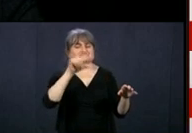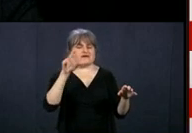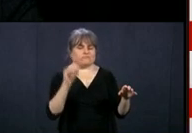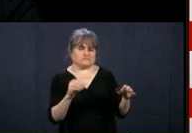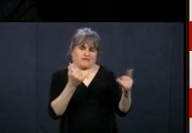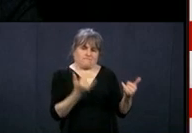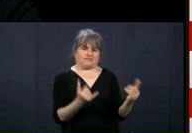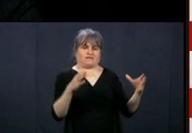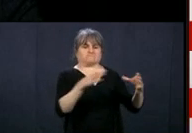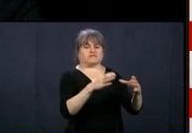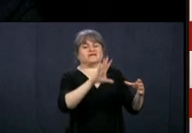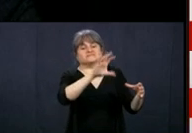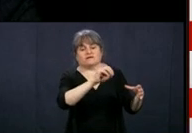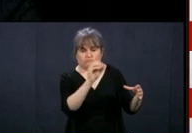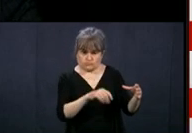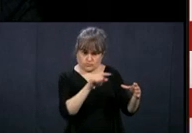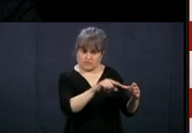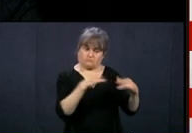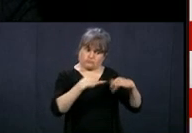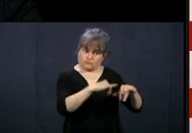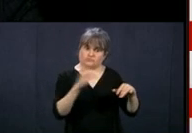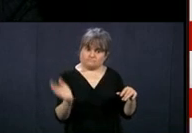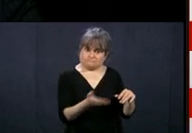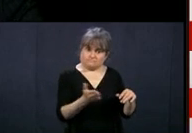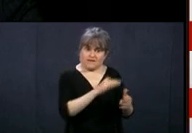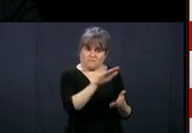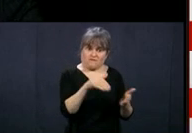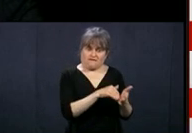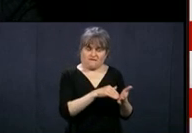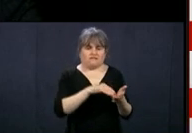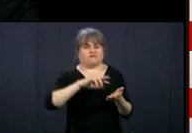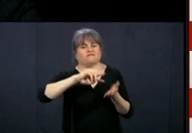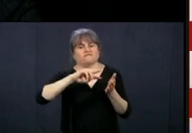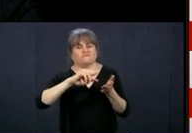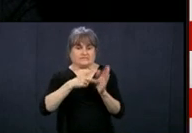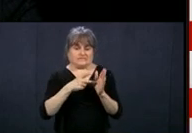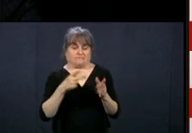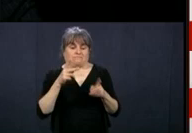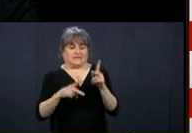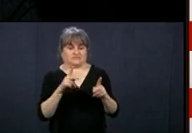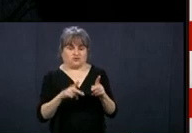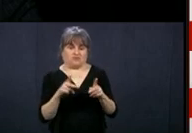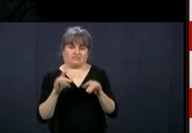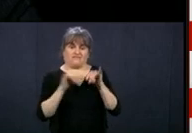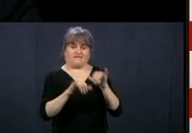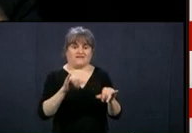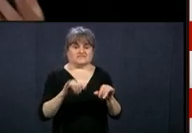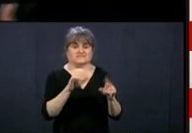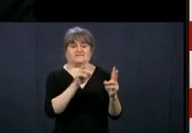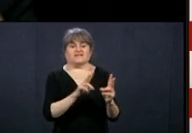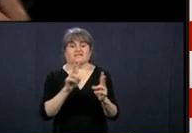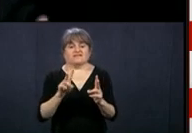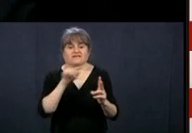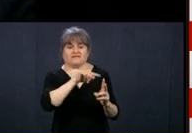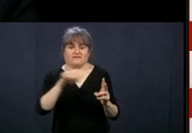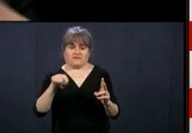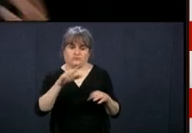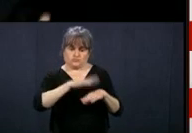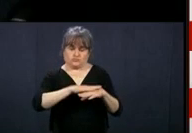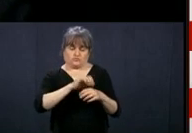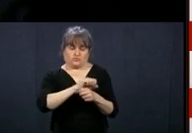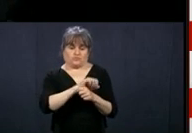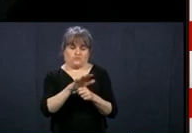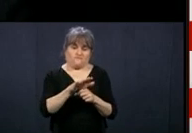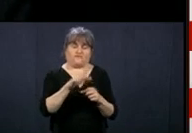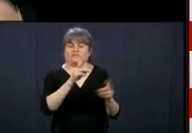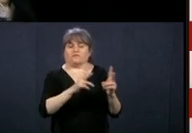veut enlever un peu de pression et c'est pour ça qu'on transfère quelques patients, notamment, on le fait depuis quelques temps sur